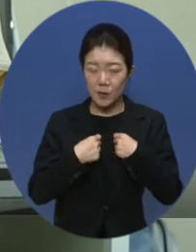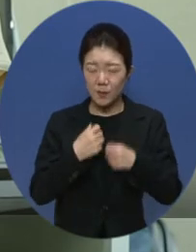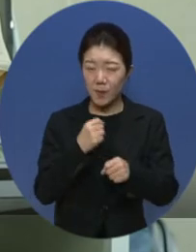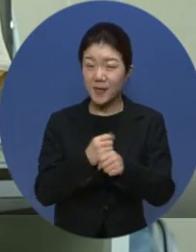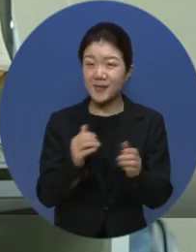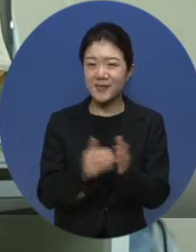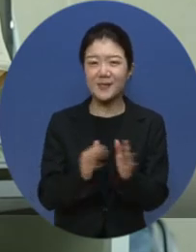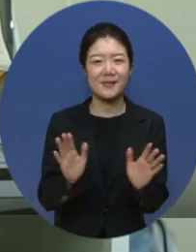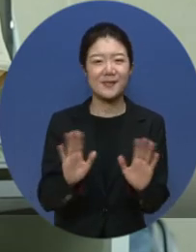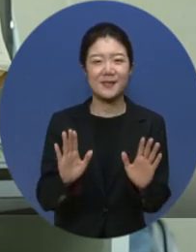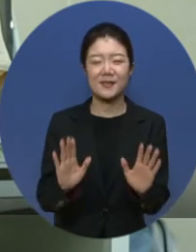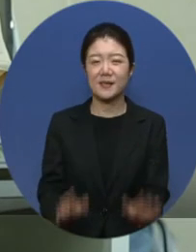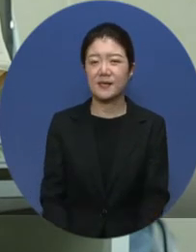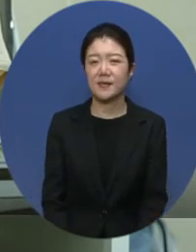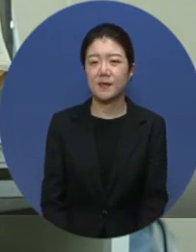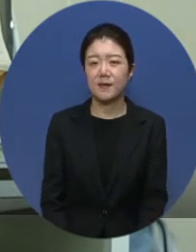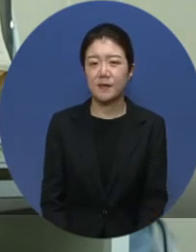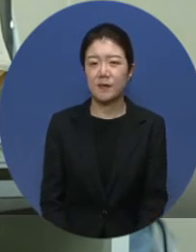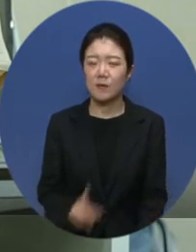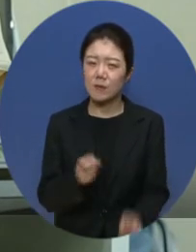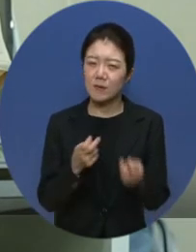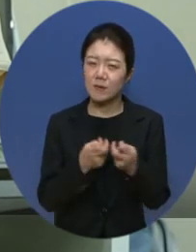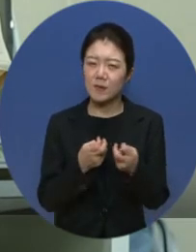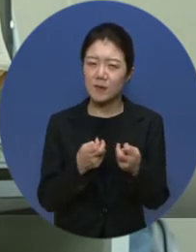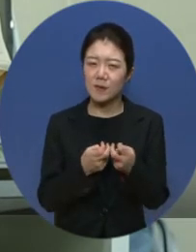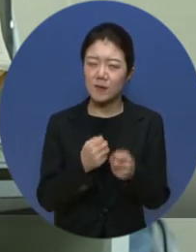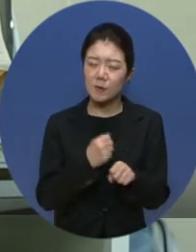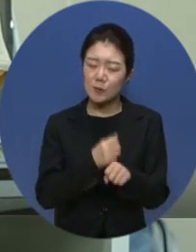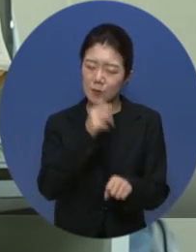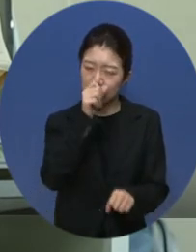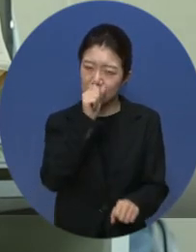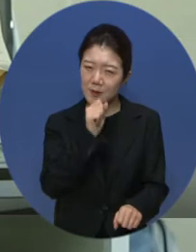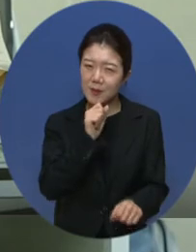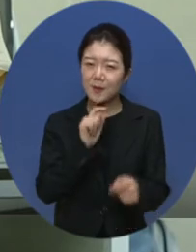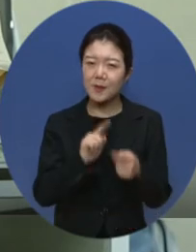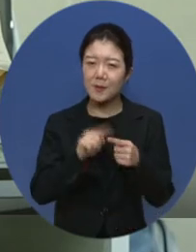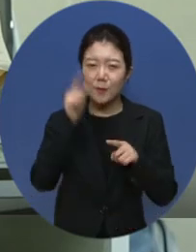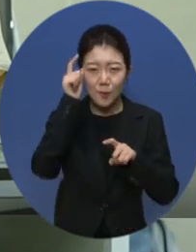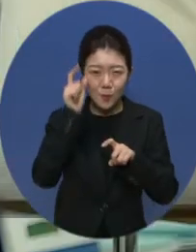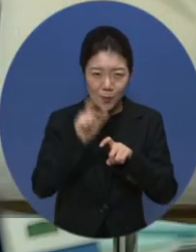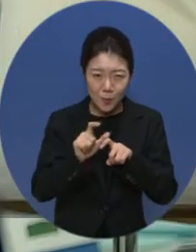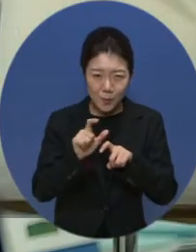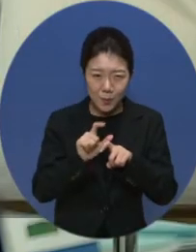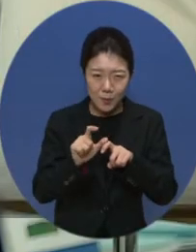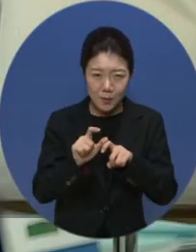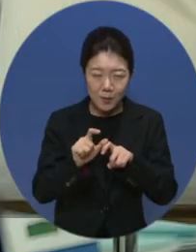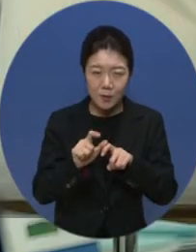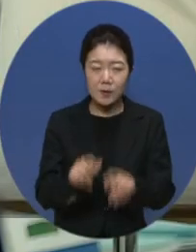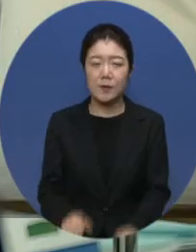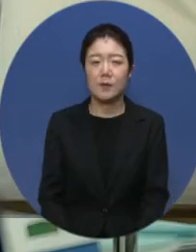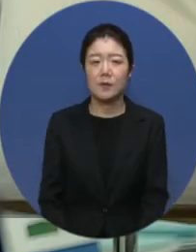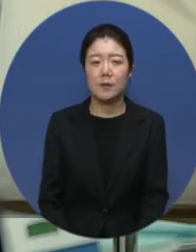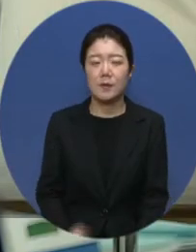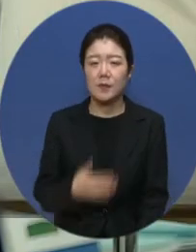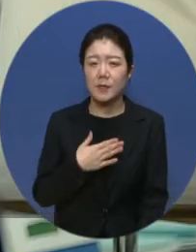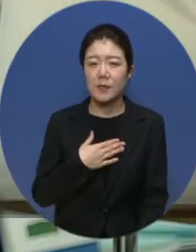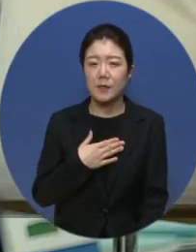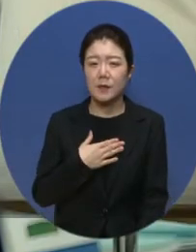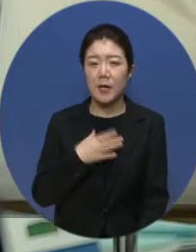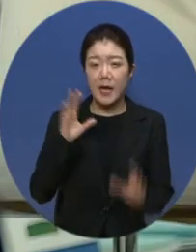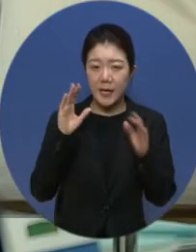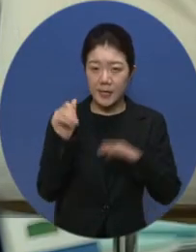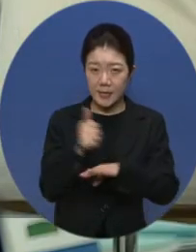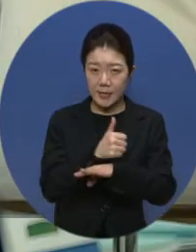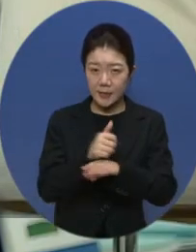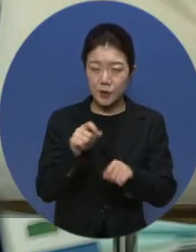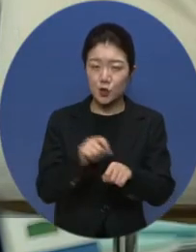건 아니잖아요. 그래서 이거를 어떻게 하면 좋을까 하고 이제 고민하던 차에 저희 이제 아이가